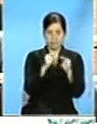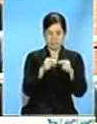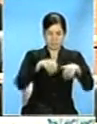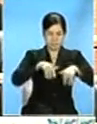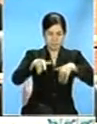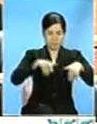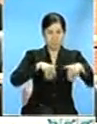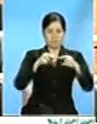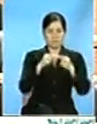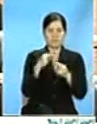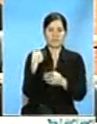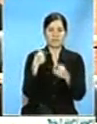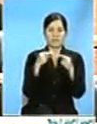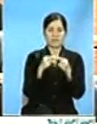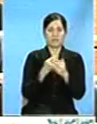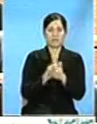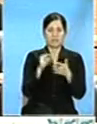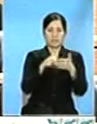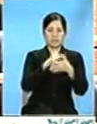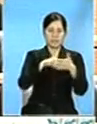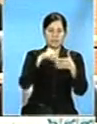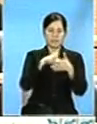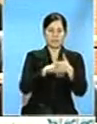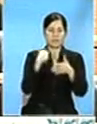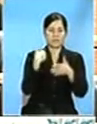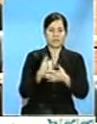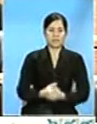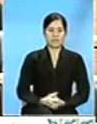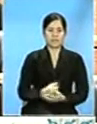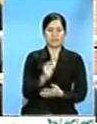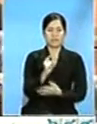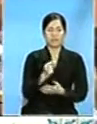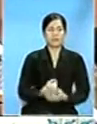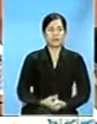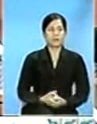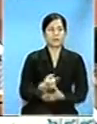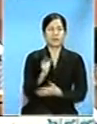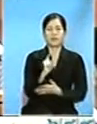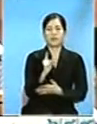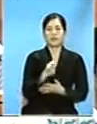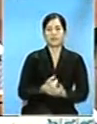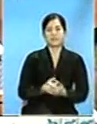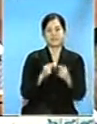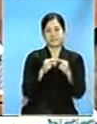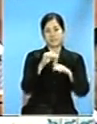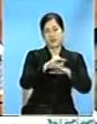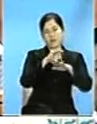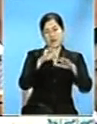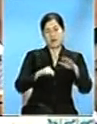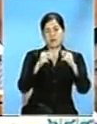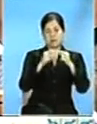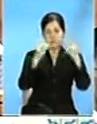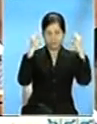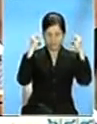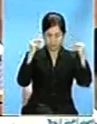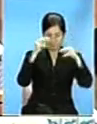กสบมาเลือกสสมาแล้วคนที่ถอดถอนนายกถอดถอนรัฐมนตรี